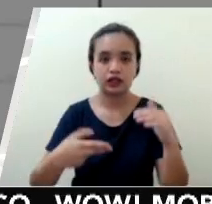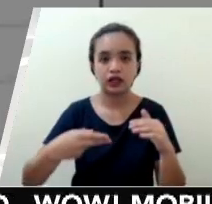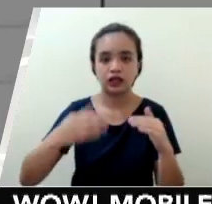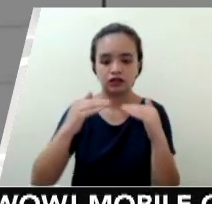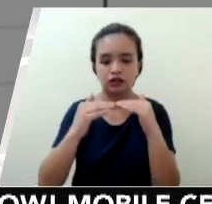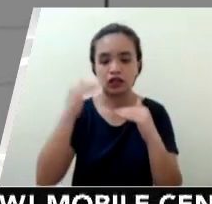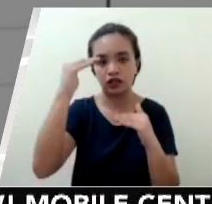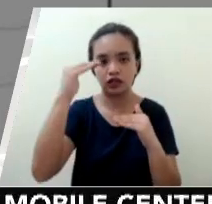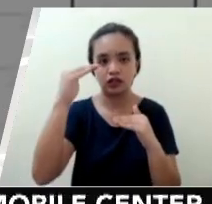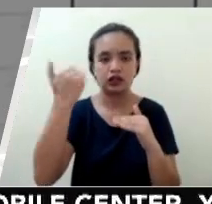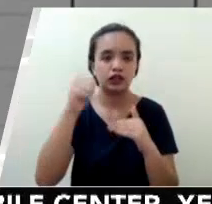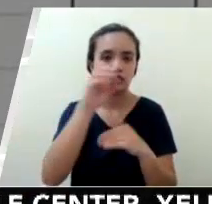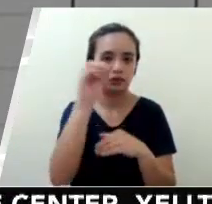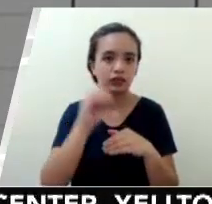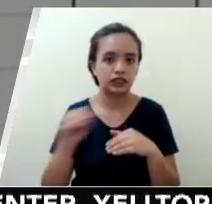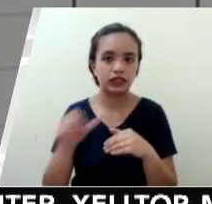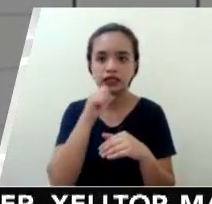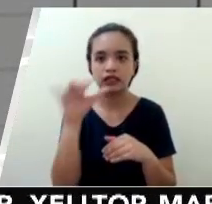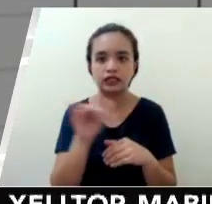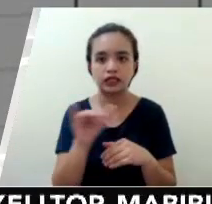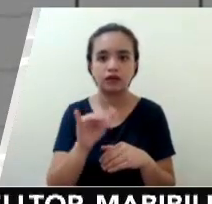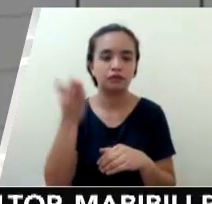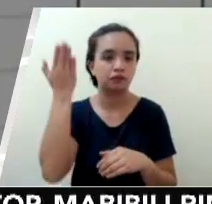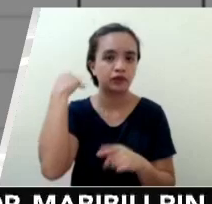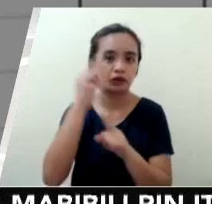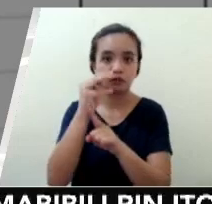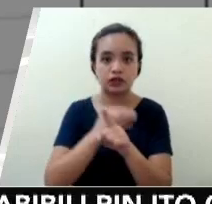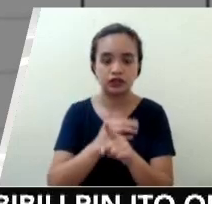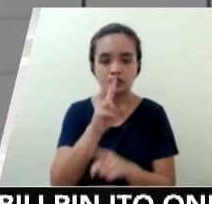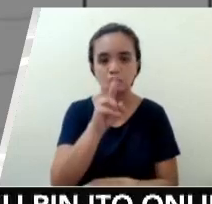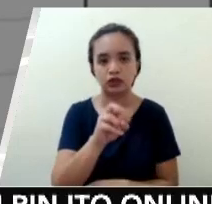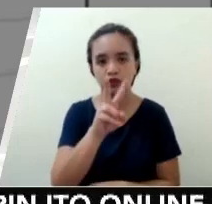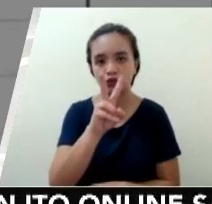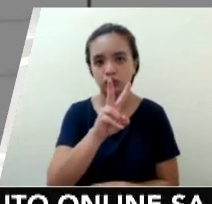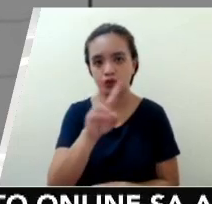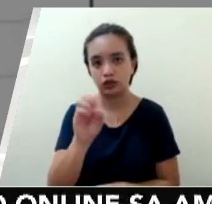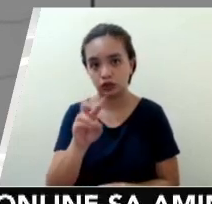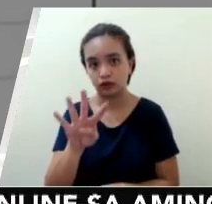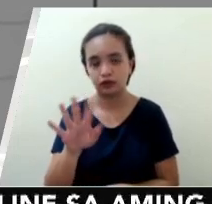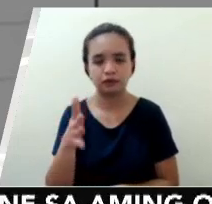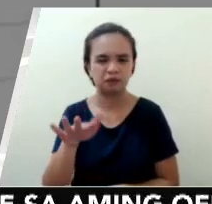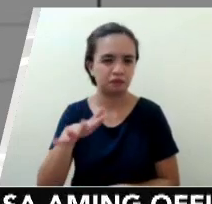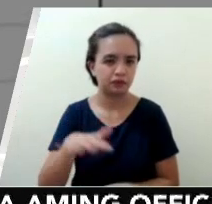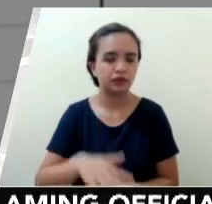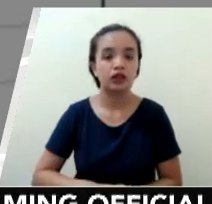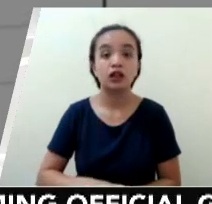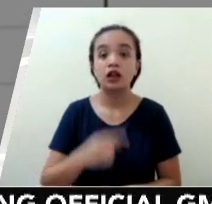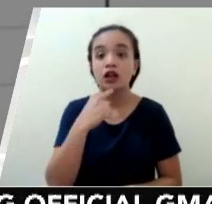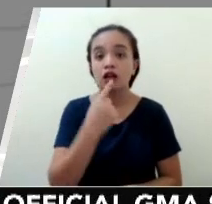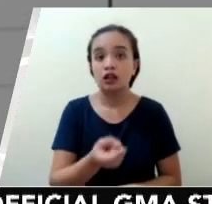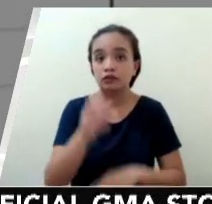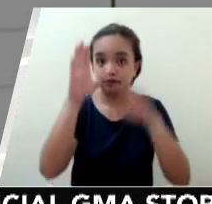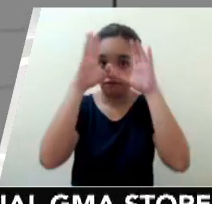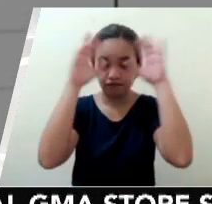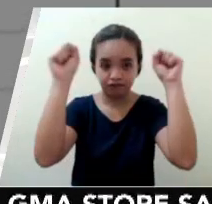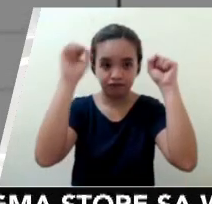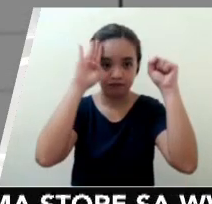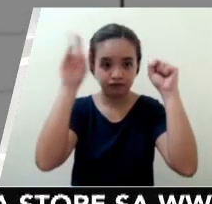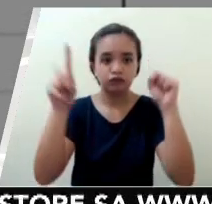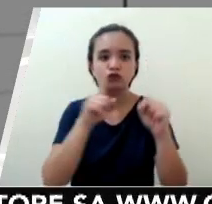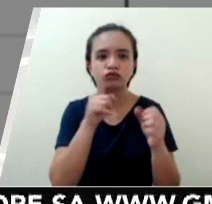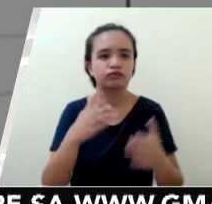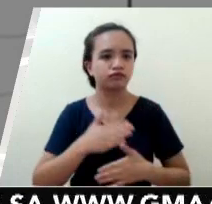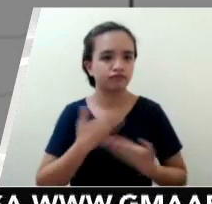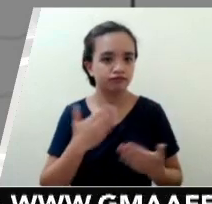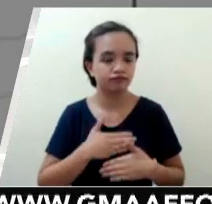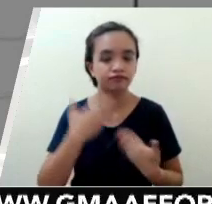puntos sa rating niya na moderate noong March 2024. Sa isang pahayag, sinabi ng Pangulo na bagamat natutuwa sila dahil